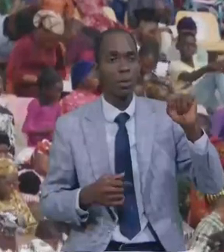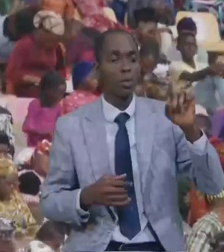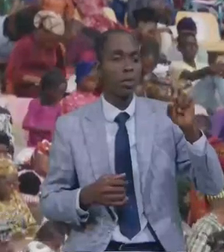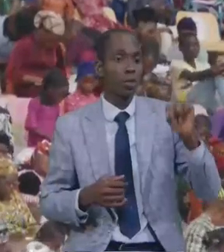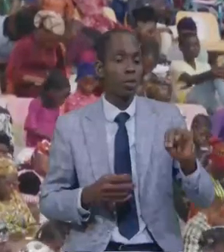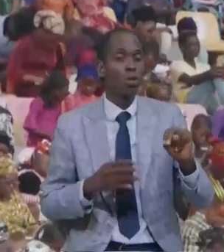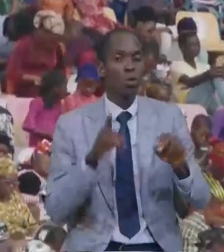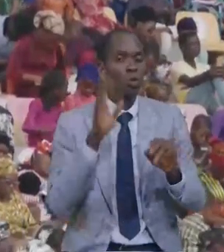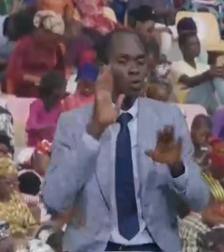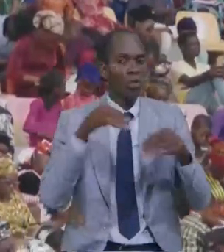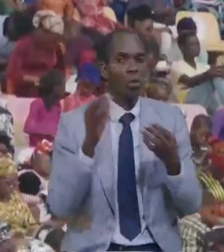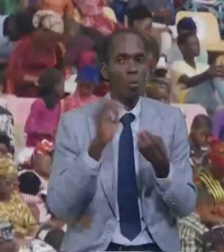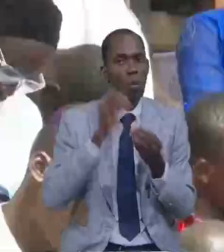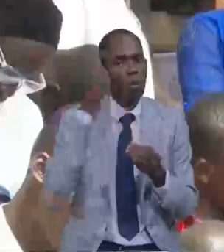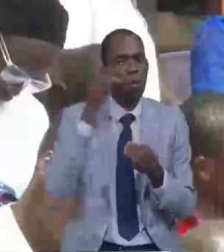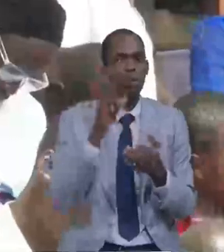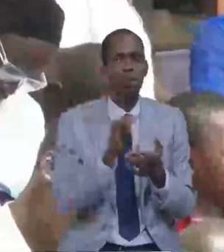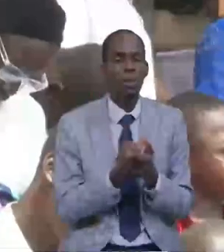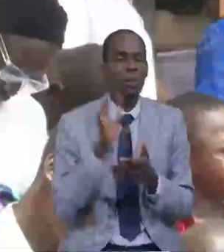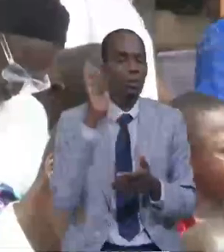ce que cela veut dire,